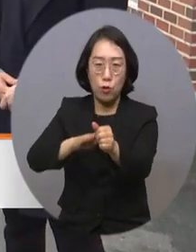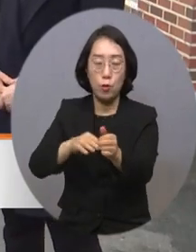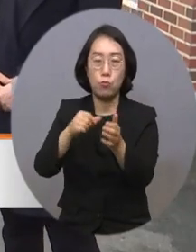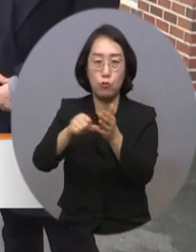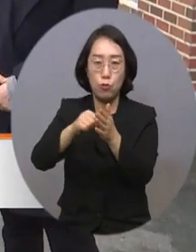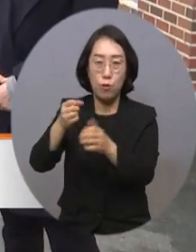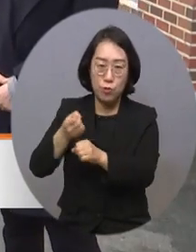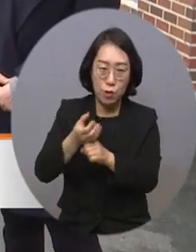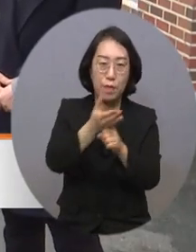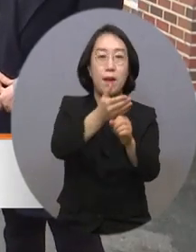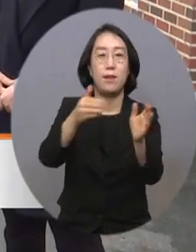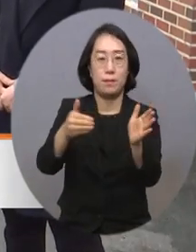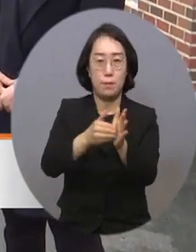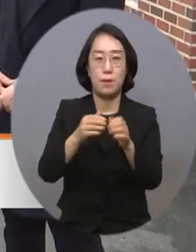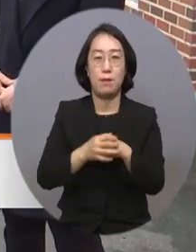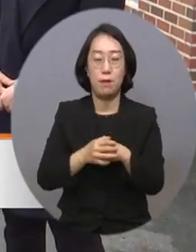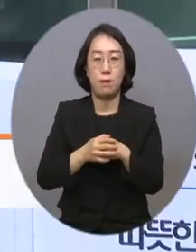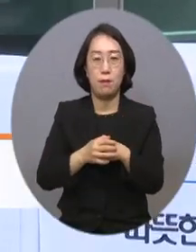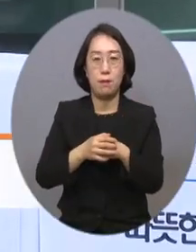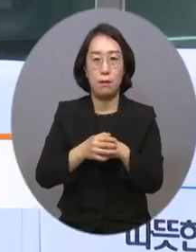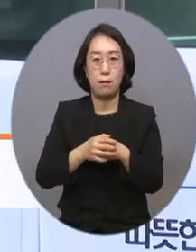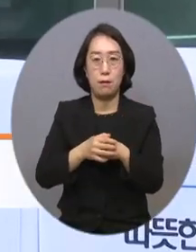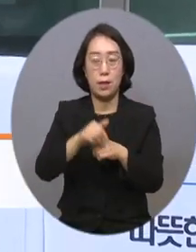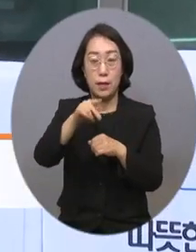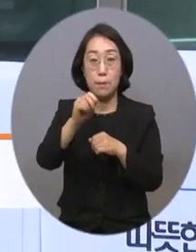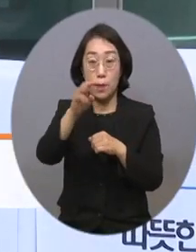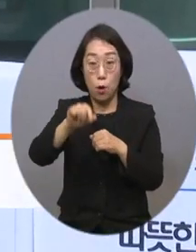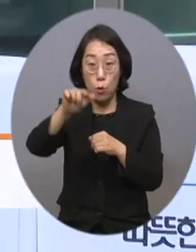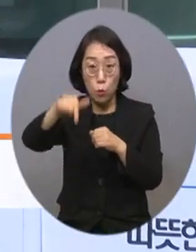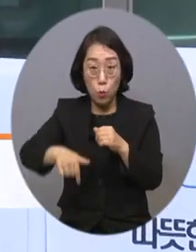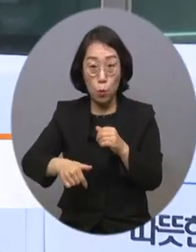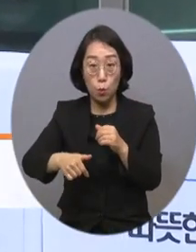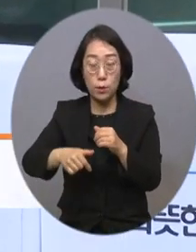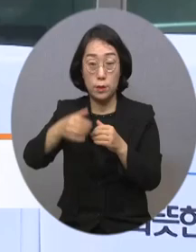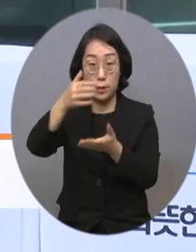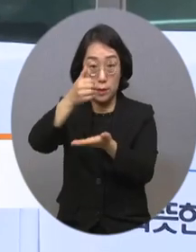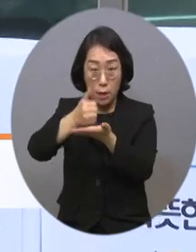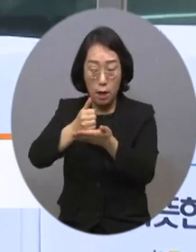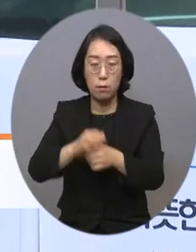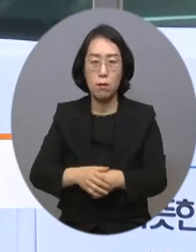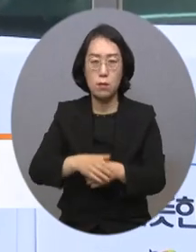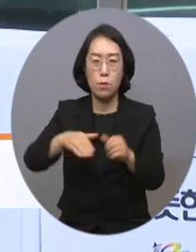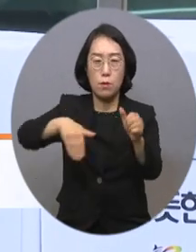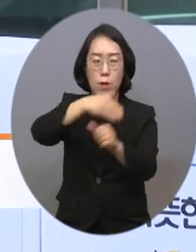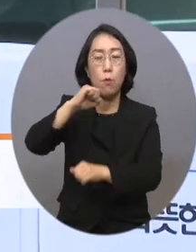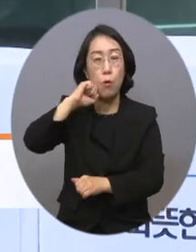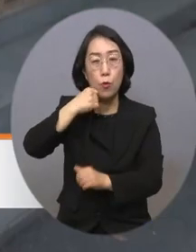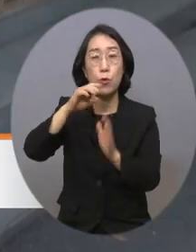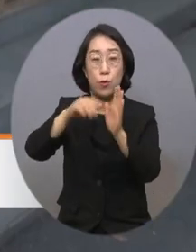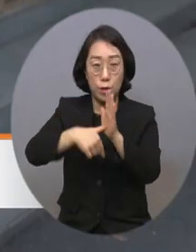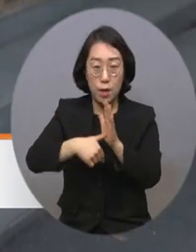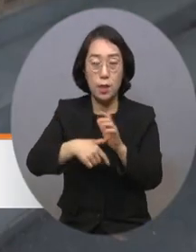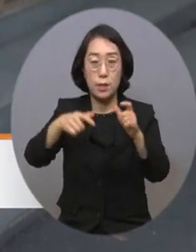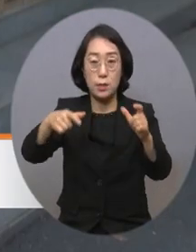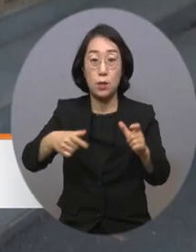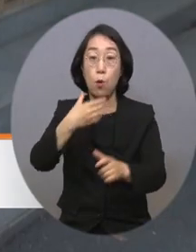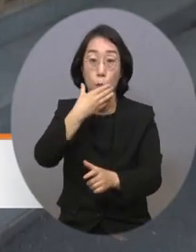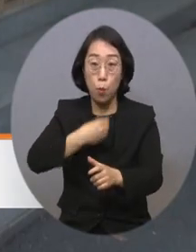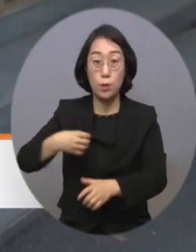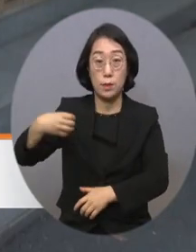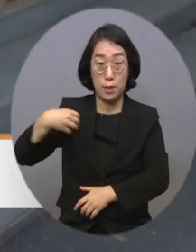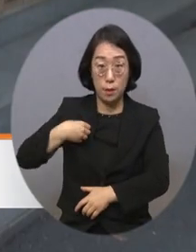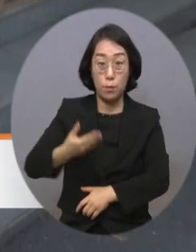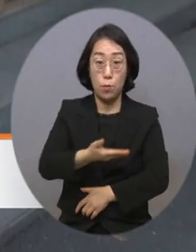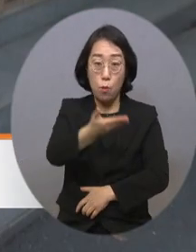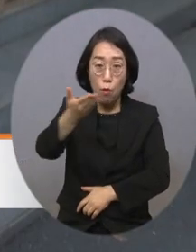위문품을 전달했습니다. 김영록 지사는 코로나19 장기화로 어느 때보다 힘든 시기에 지역복지를